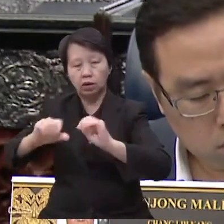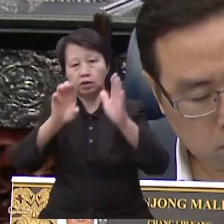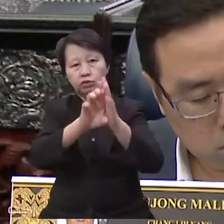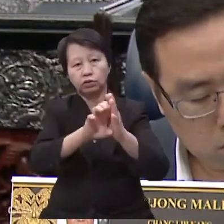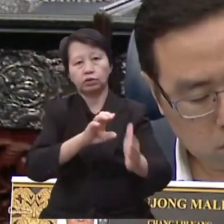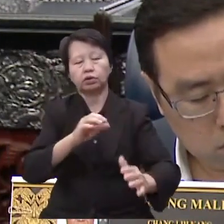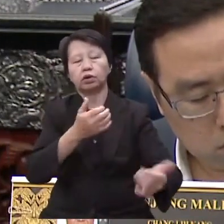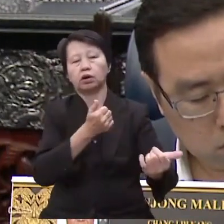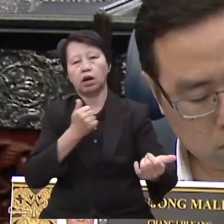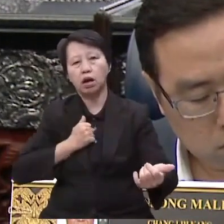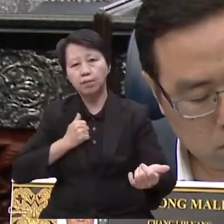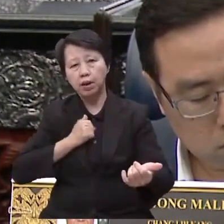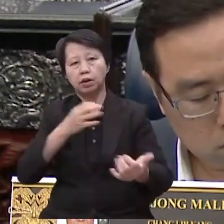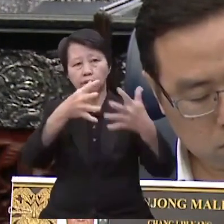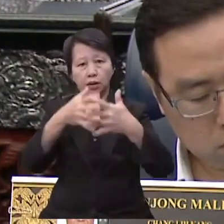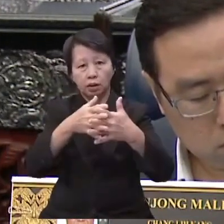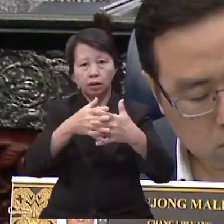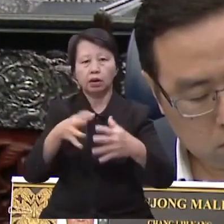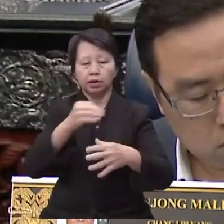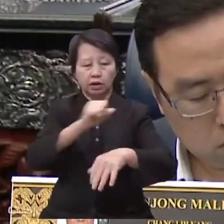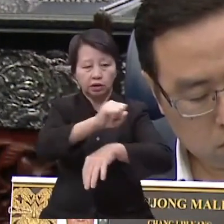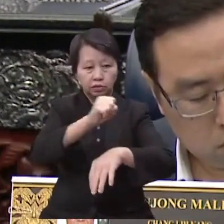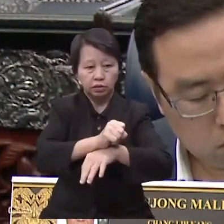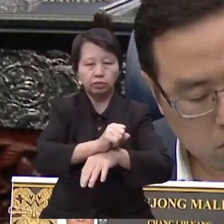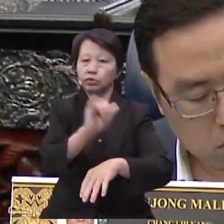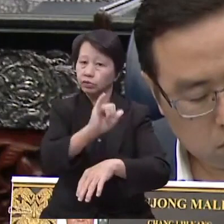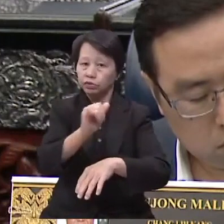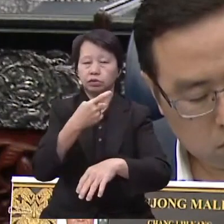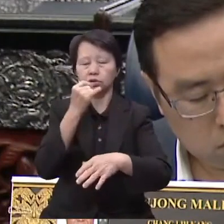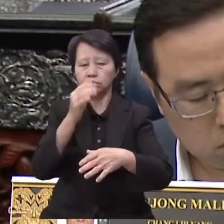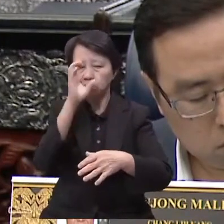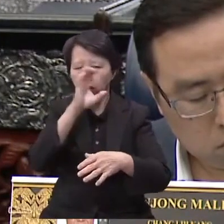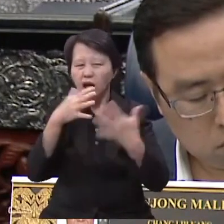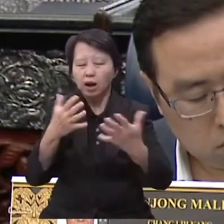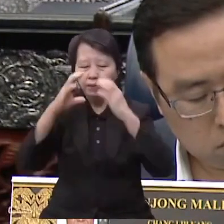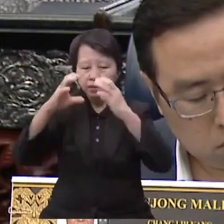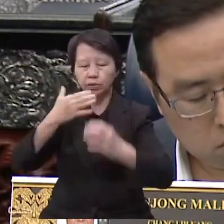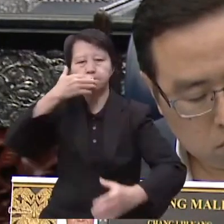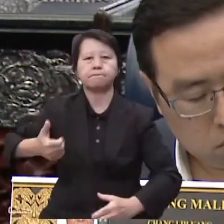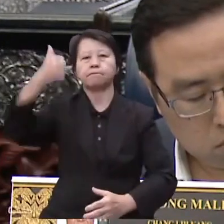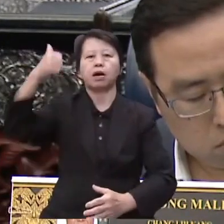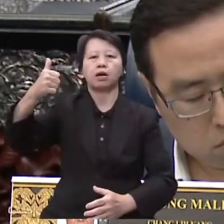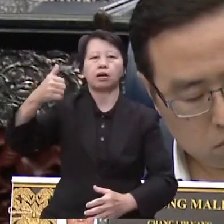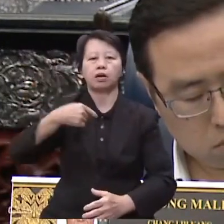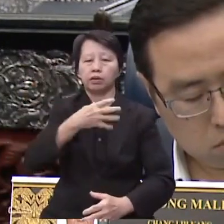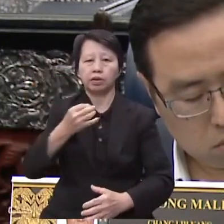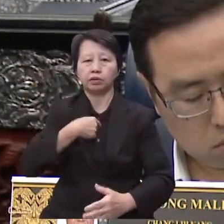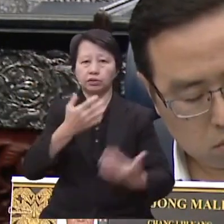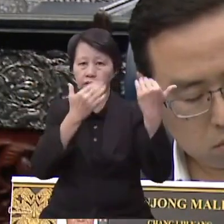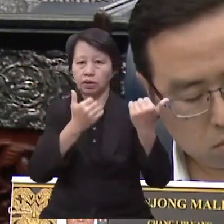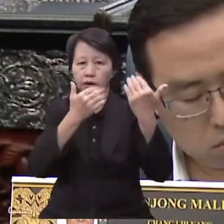dan Amerika Syarikat dan di Singapura juga untuk kita mencari apa cara penyelesaian terbaik dan saya